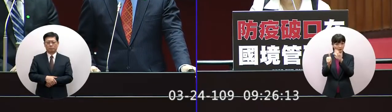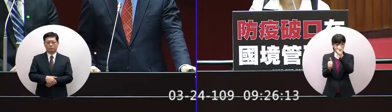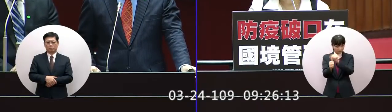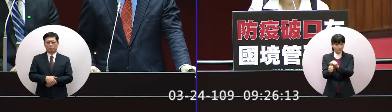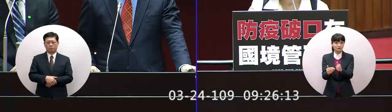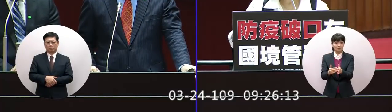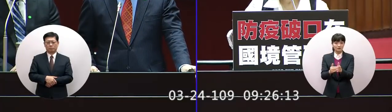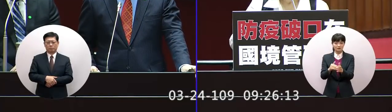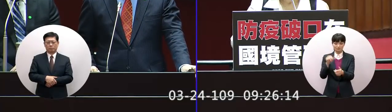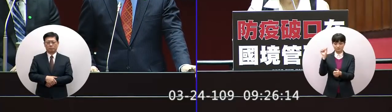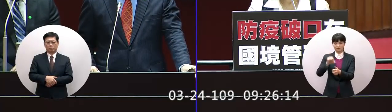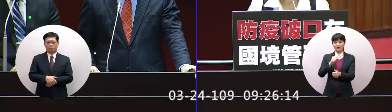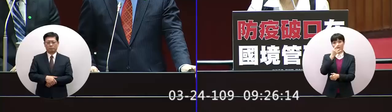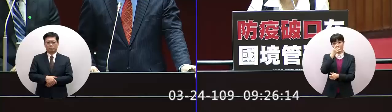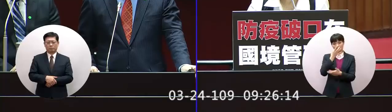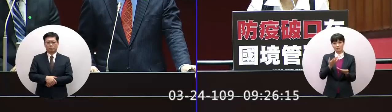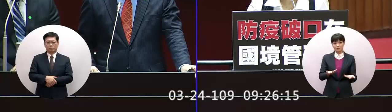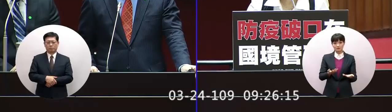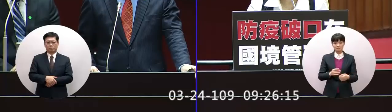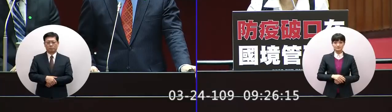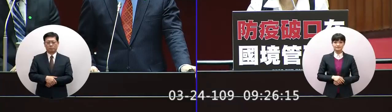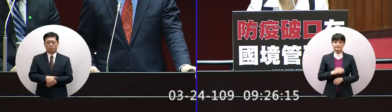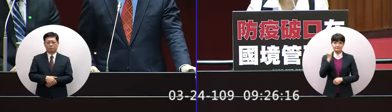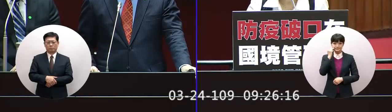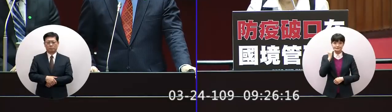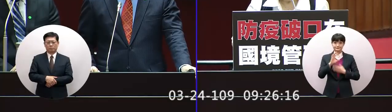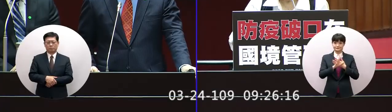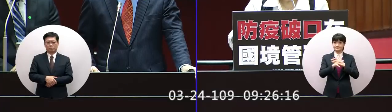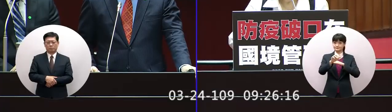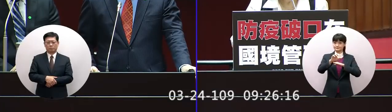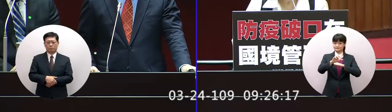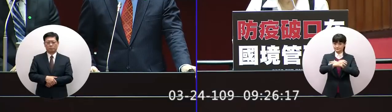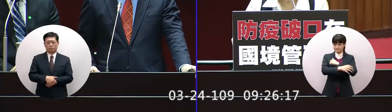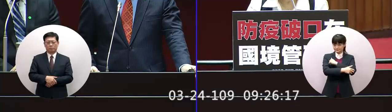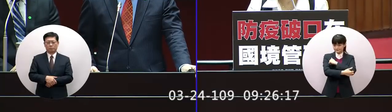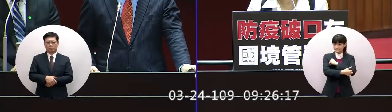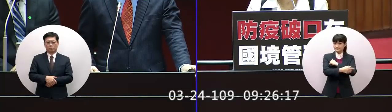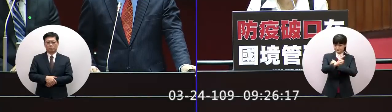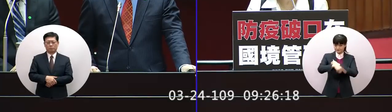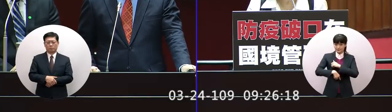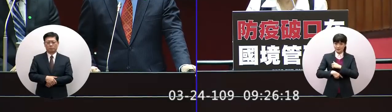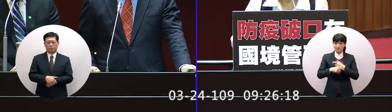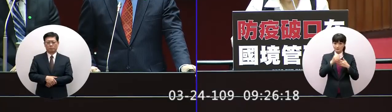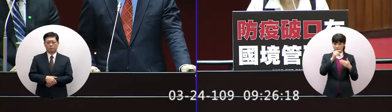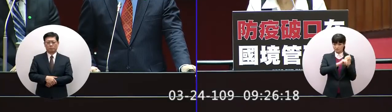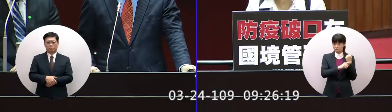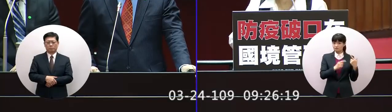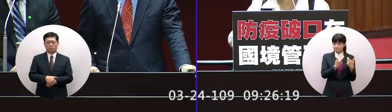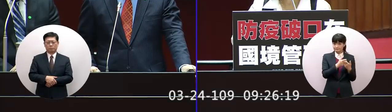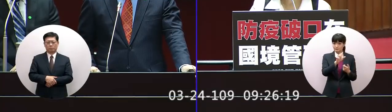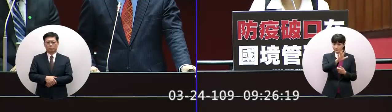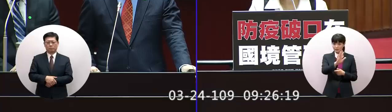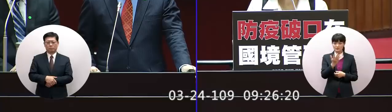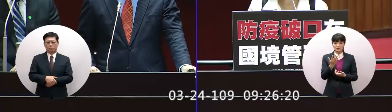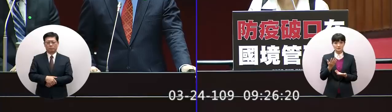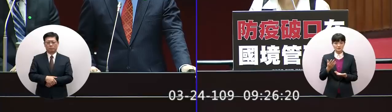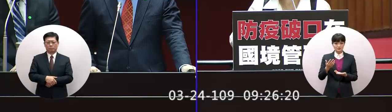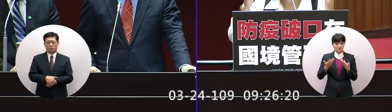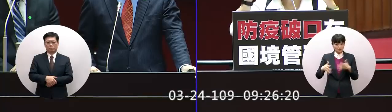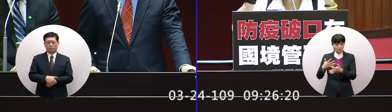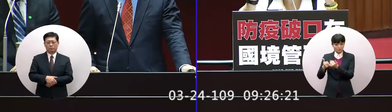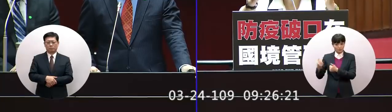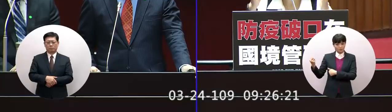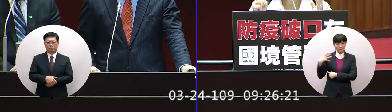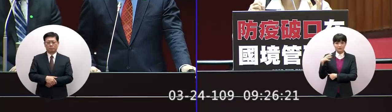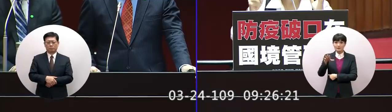合法的移工，我本席因为出身警戒，我很多的学生来告诉我说，老师你知道那些合法的移工进来